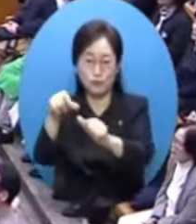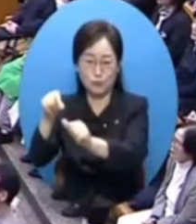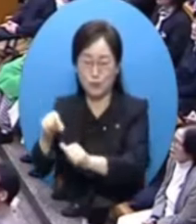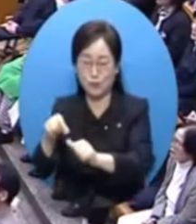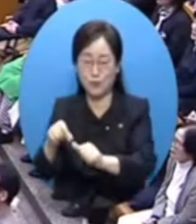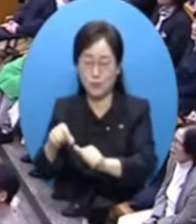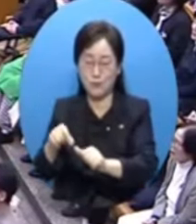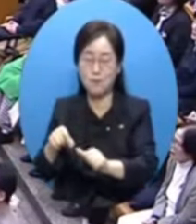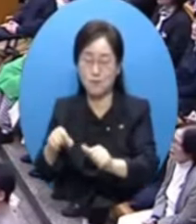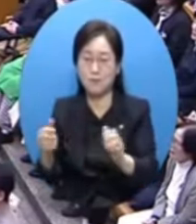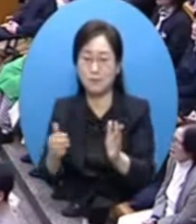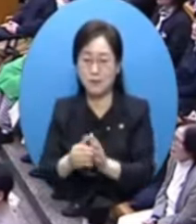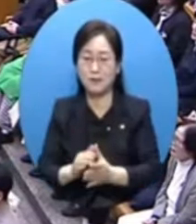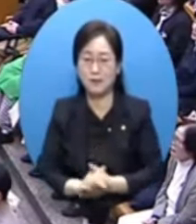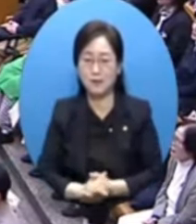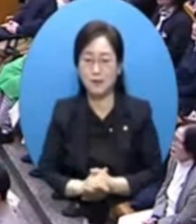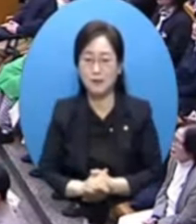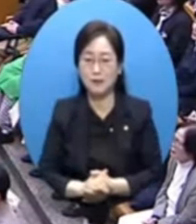임하게 됐던 것입니다.